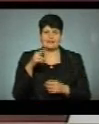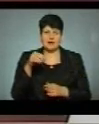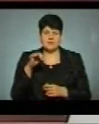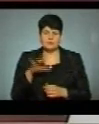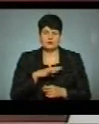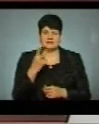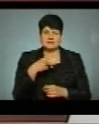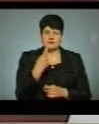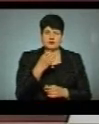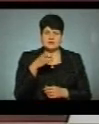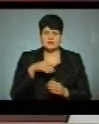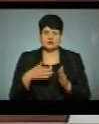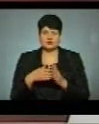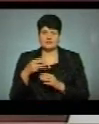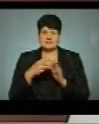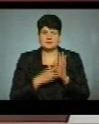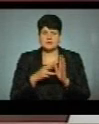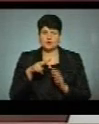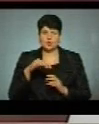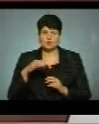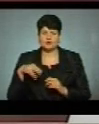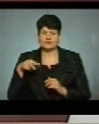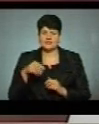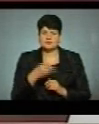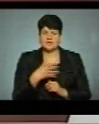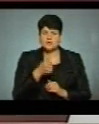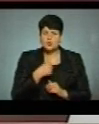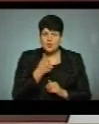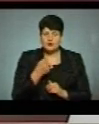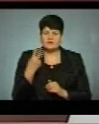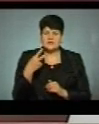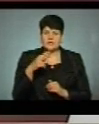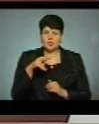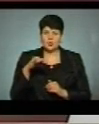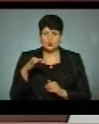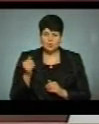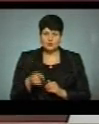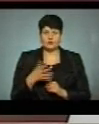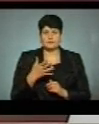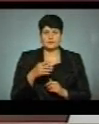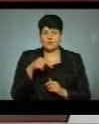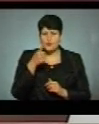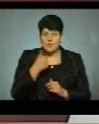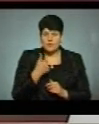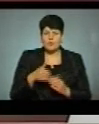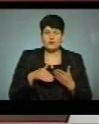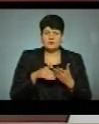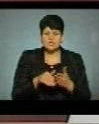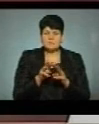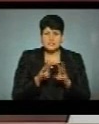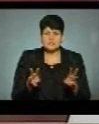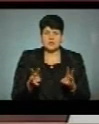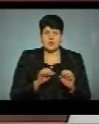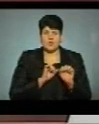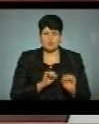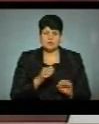тривали з 21 січня до 18 лютого 2015-го. 20 лютого того року помічник міністра оборони Юрій Бірюков